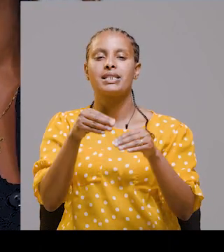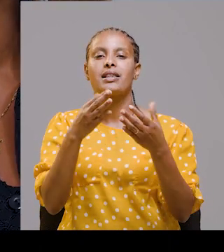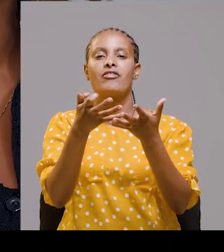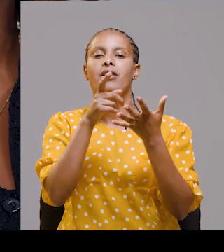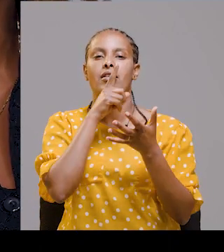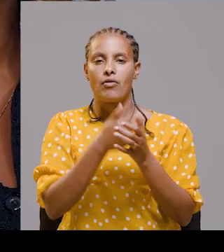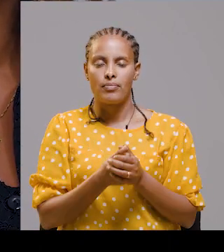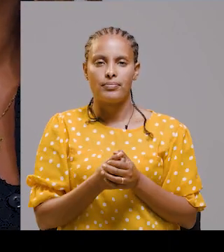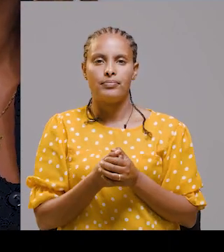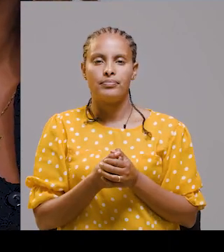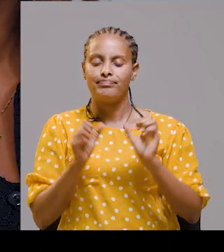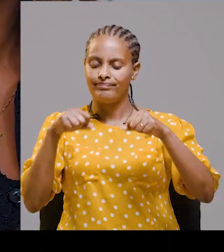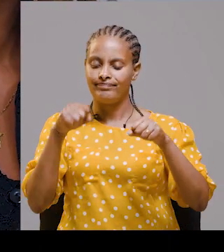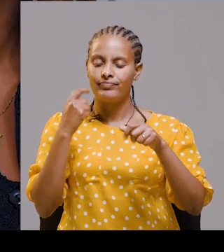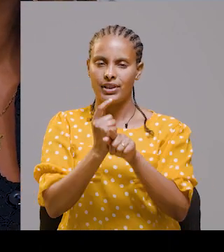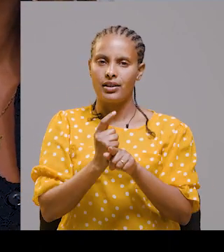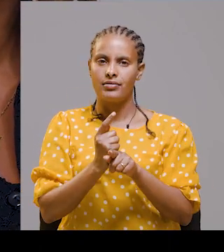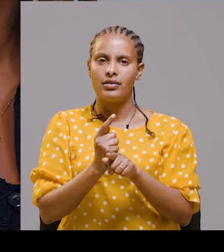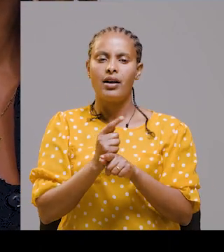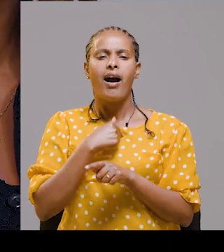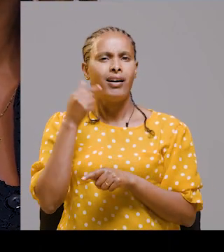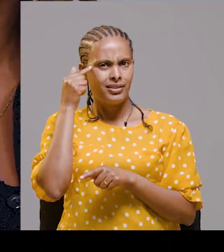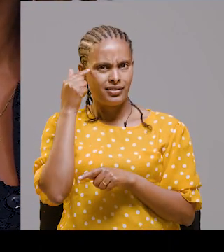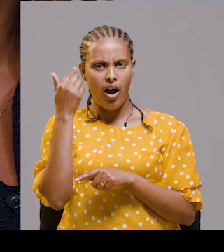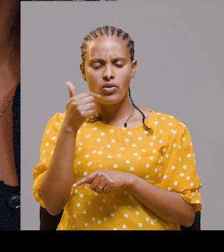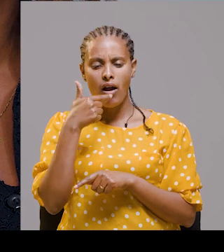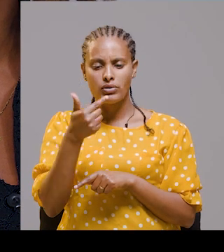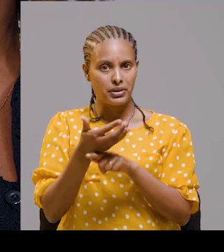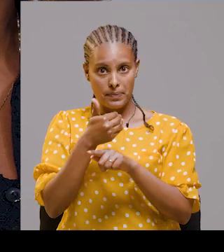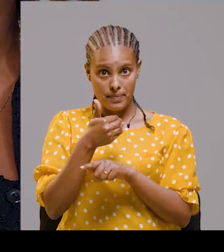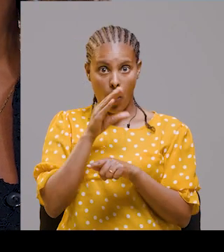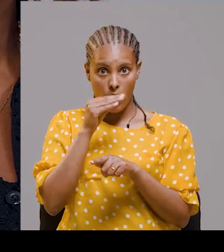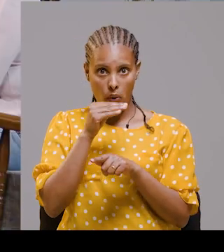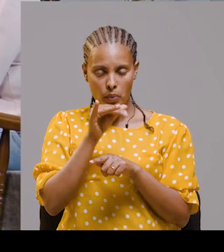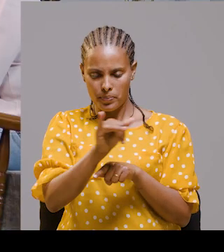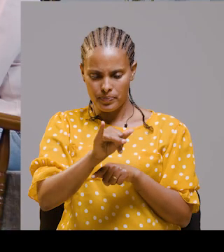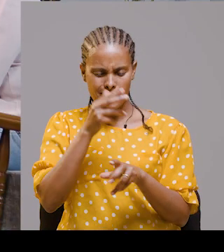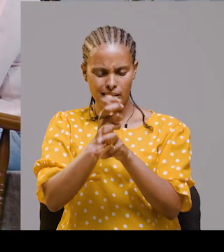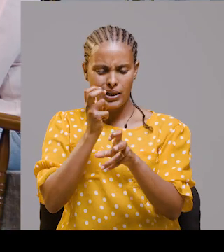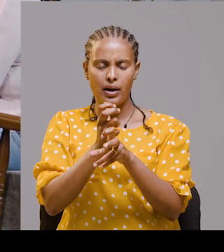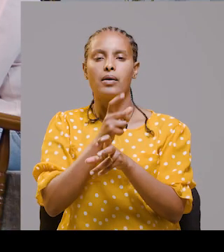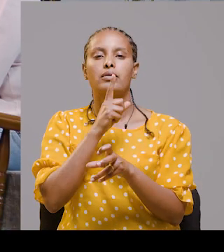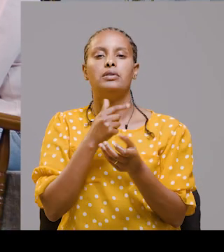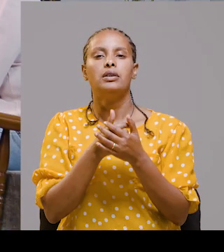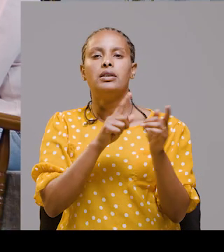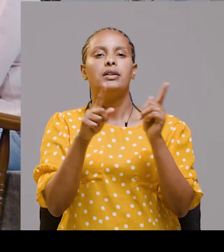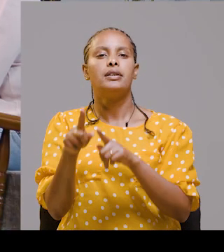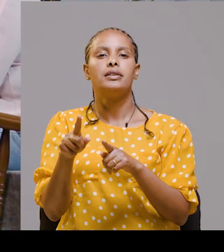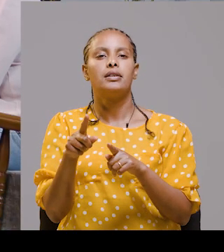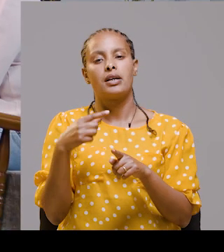እየሰላሰብኩ ነው እየጠየቅኩ ያ አብሶሉት ስለዚህ አይ ቲንክ አሁን ያልኩት ነገር ይመስለኛል በጣም ኮር የሆነው ነገር ለኔ ማለት ነው